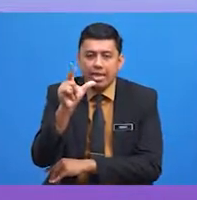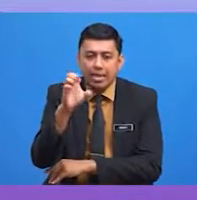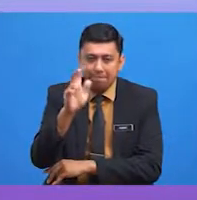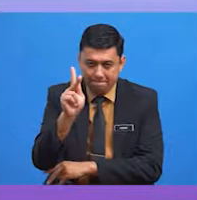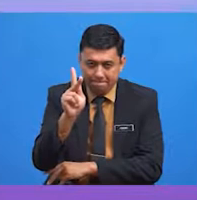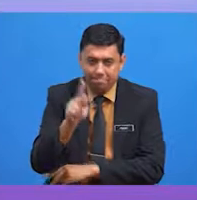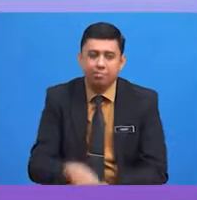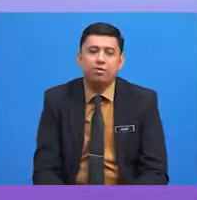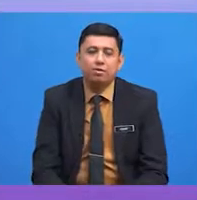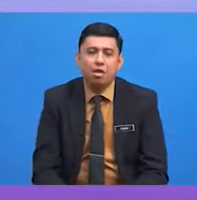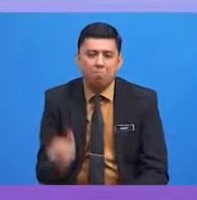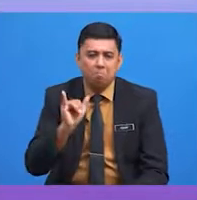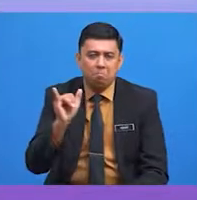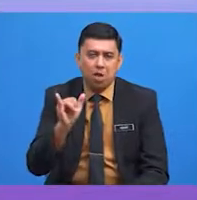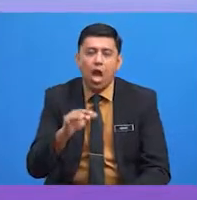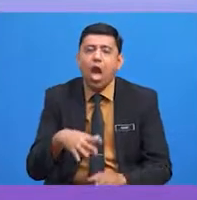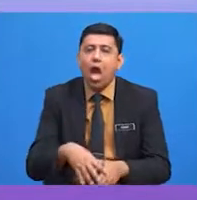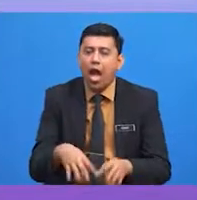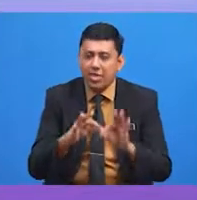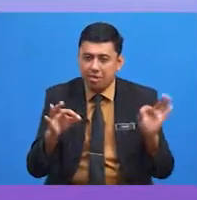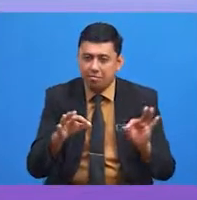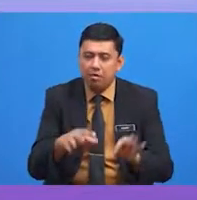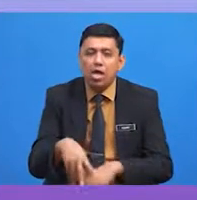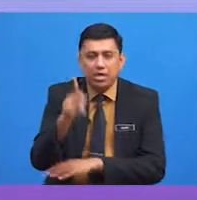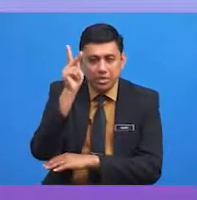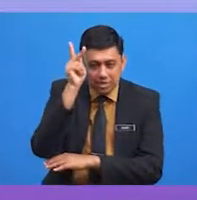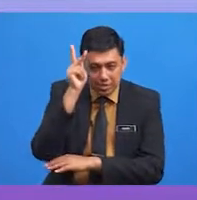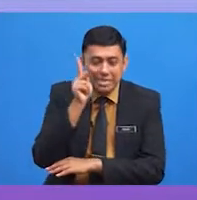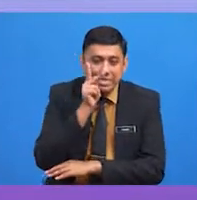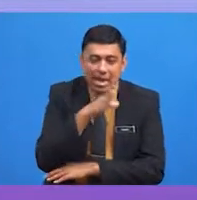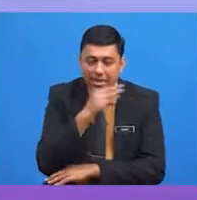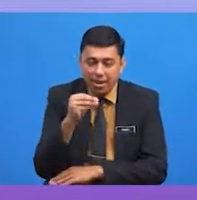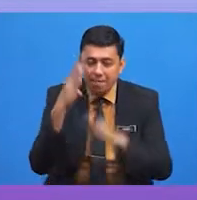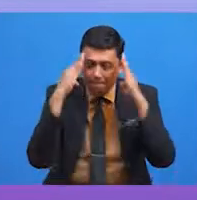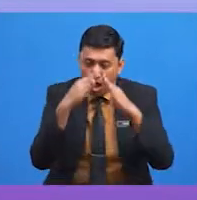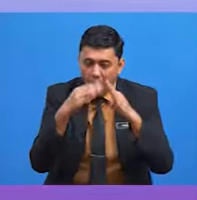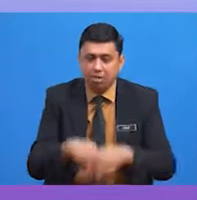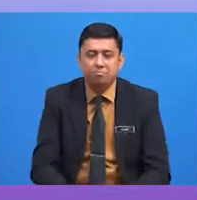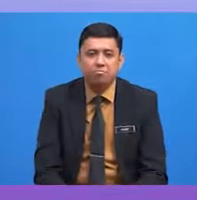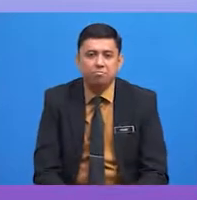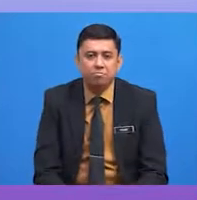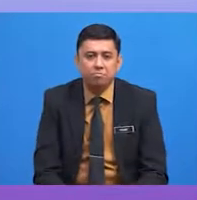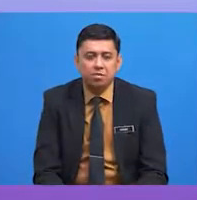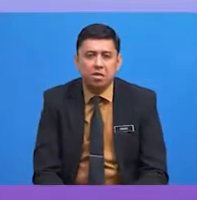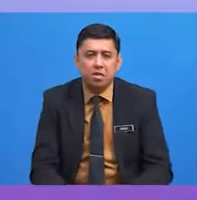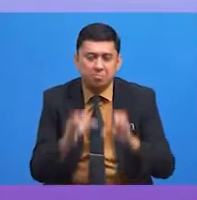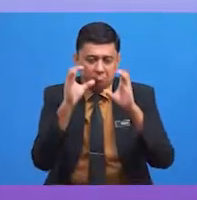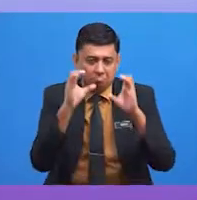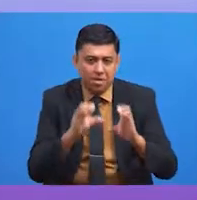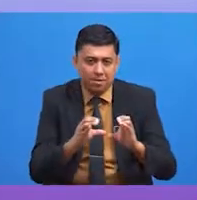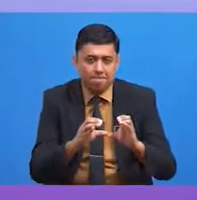Demo nak pergi mana weh? Pahang. Si. Cara